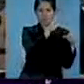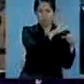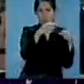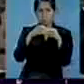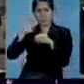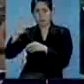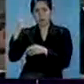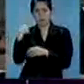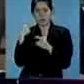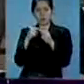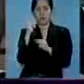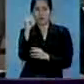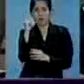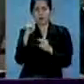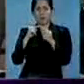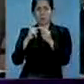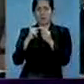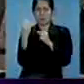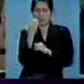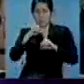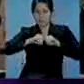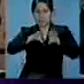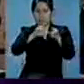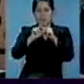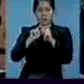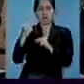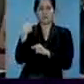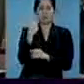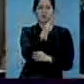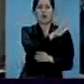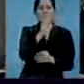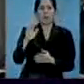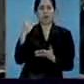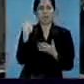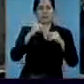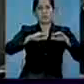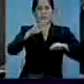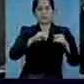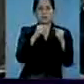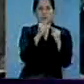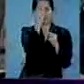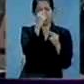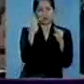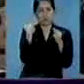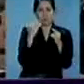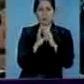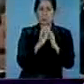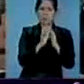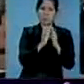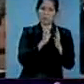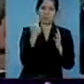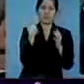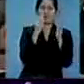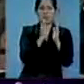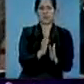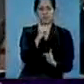มโดยสถานีวิทยุมองอีกเผ่าหนึ่งว่าเป็นแมลงสาบฆ่ากันร้อยวันตายไป